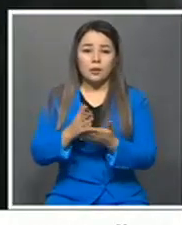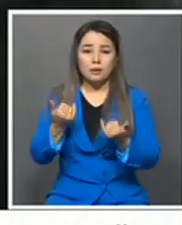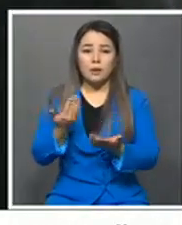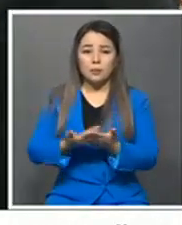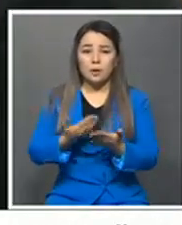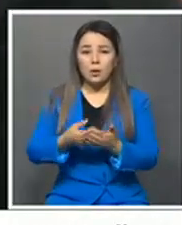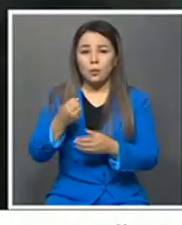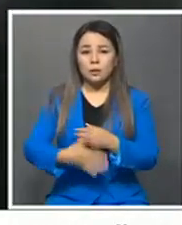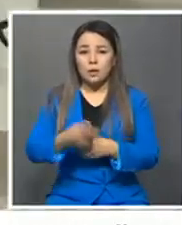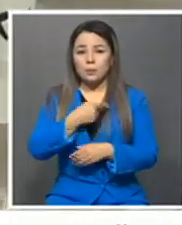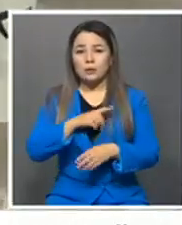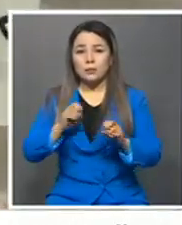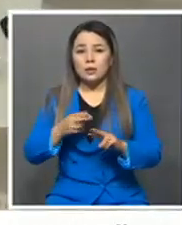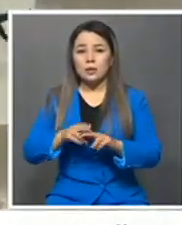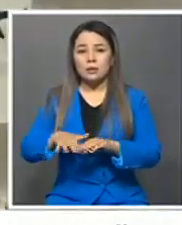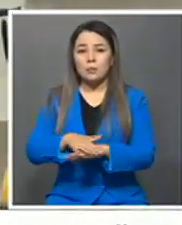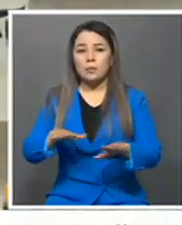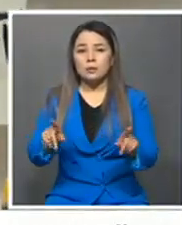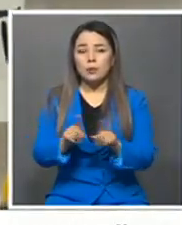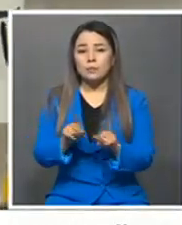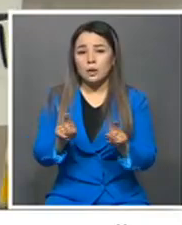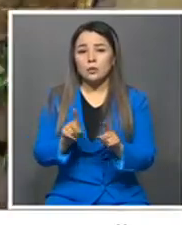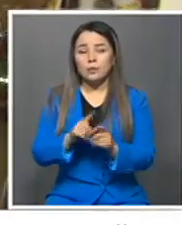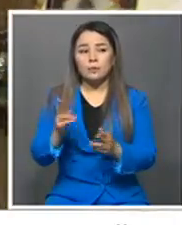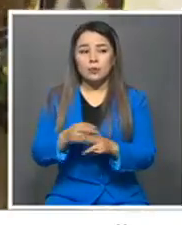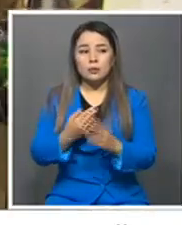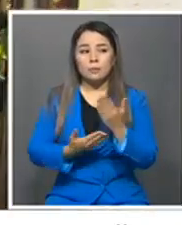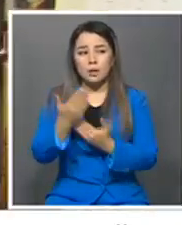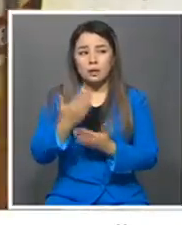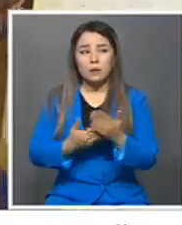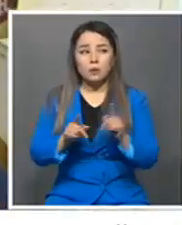орталық әмбебап дүкенінде сатушылар қолғапсыз жұмыс деп, кіреберіске